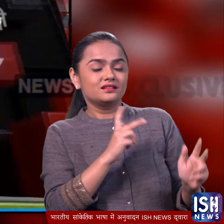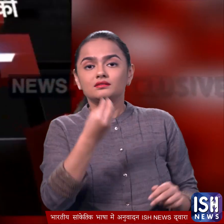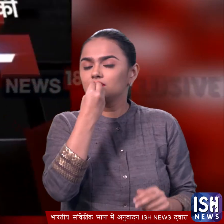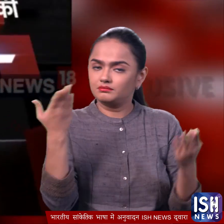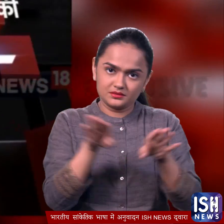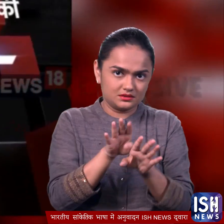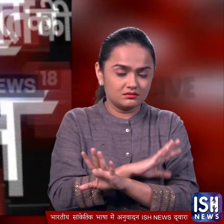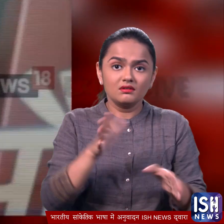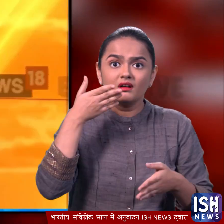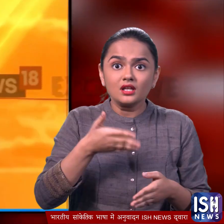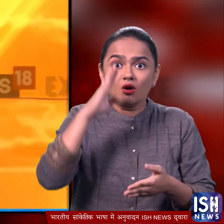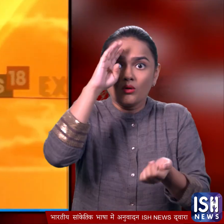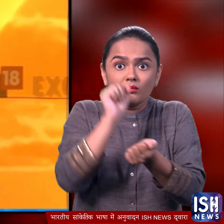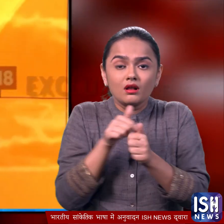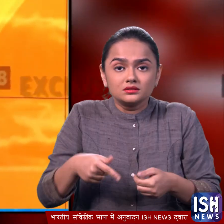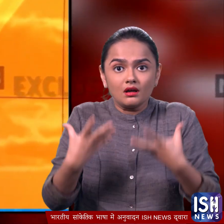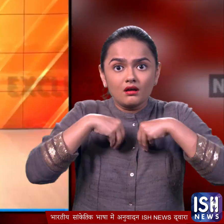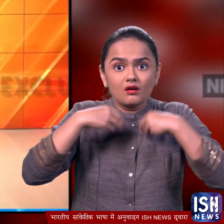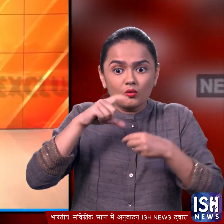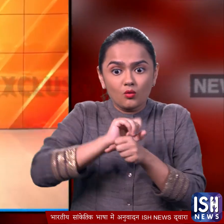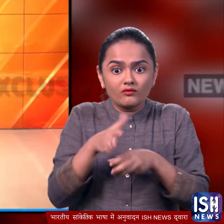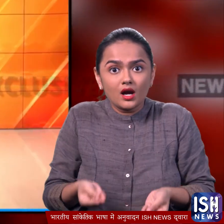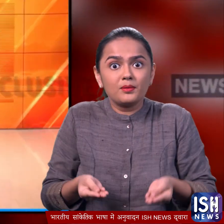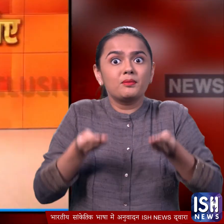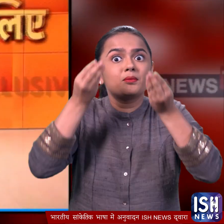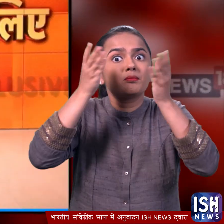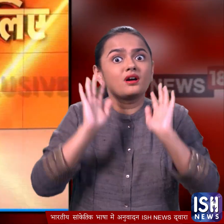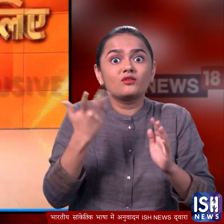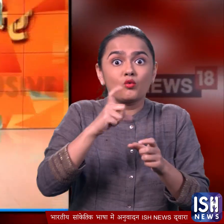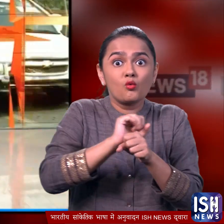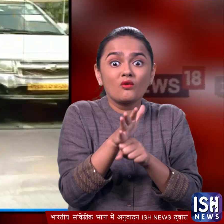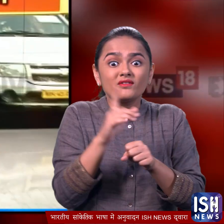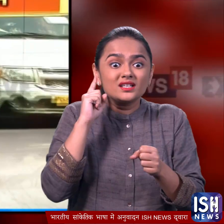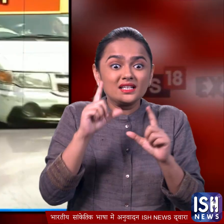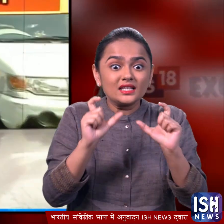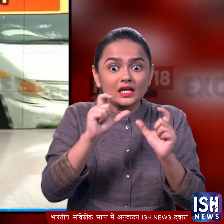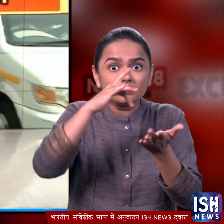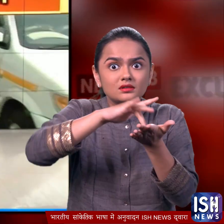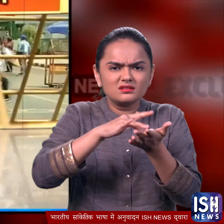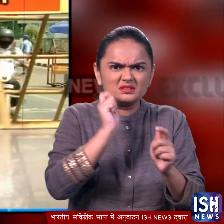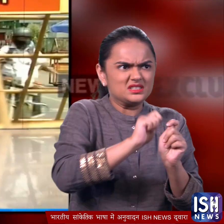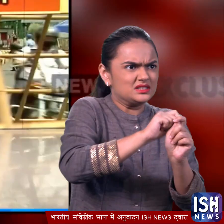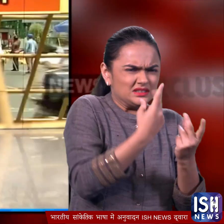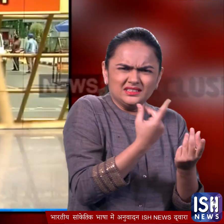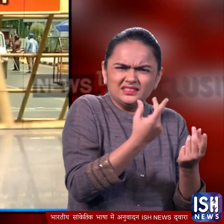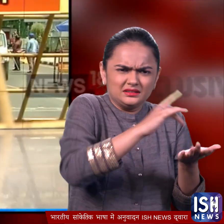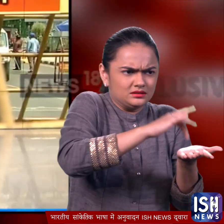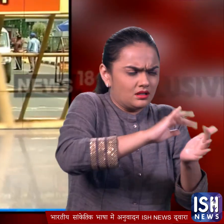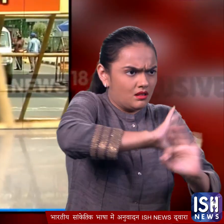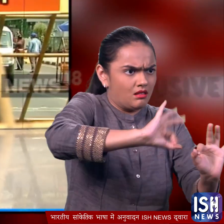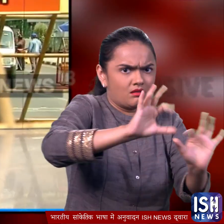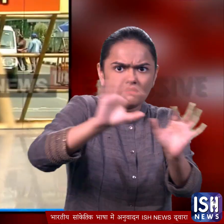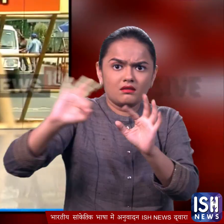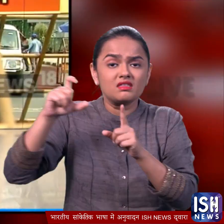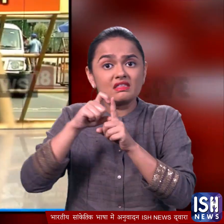की छूट है। पुलिस वालों को कोरोना से बचाने के लिए देश में कई जगहों पर कोविड केयर सेंटर तैयार कर दिए हुए, जिसकी